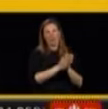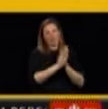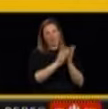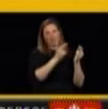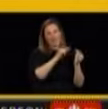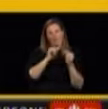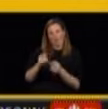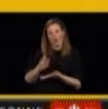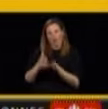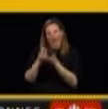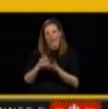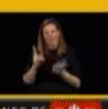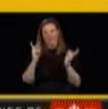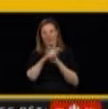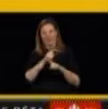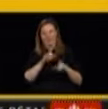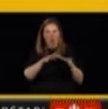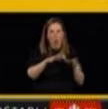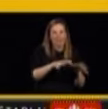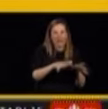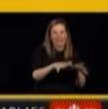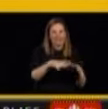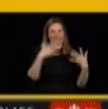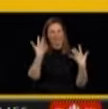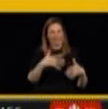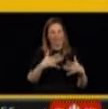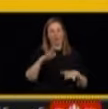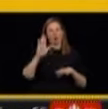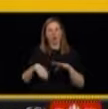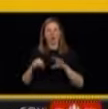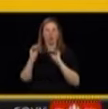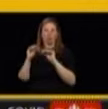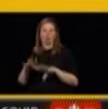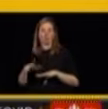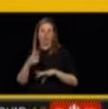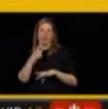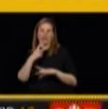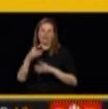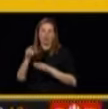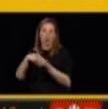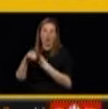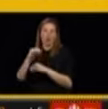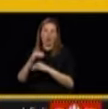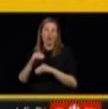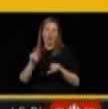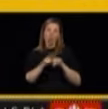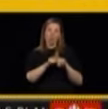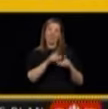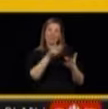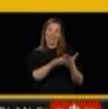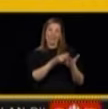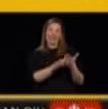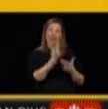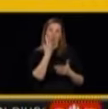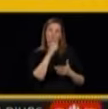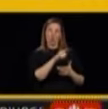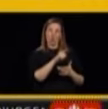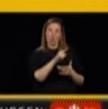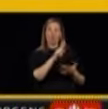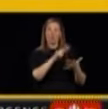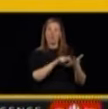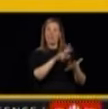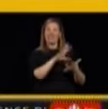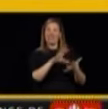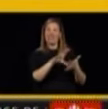venir prêter main forte. Et l'autre raison, c'est parce qu'effectivement, il y a une entente pour le salaire jusqu'à 2 500 $ pour une journée,